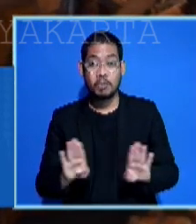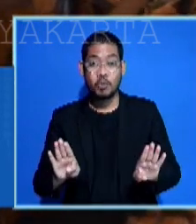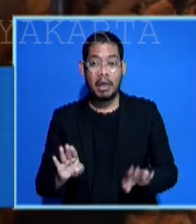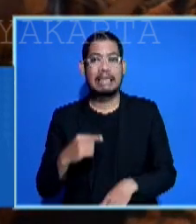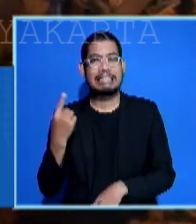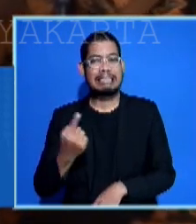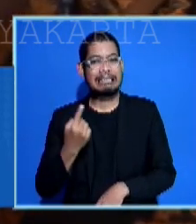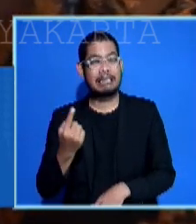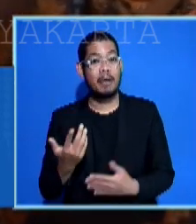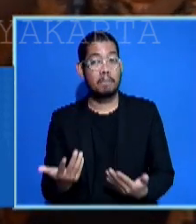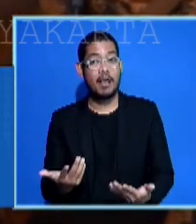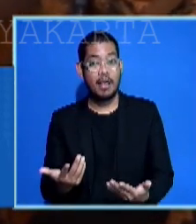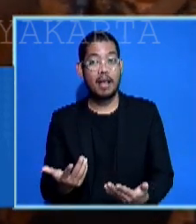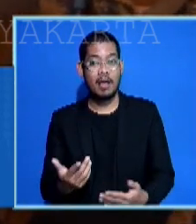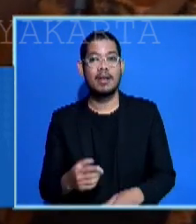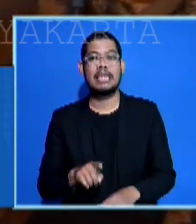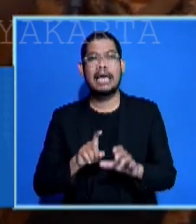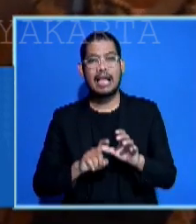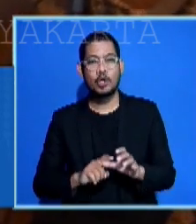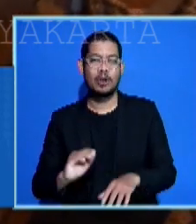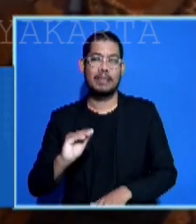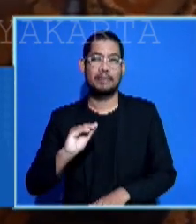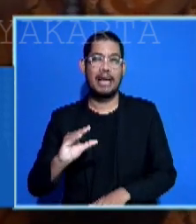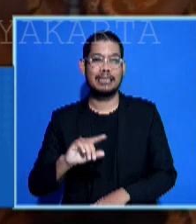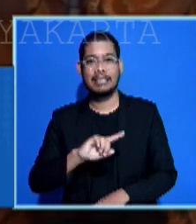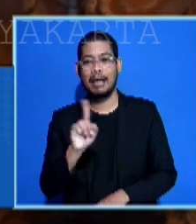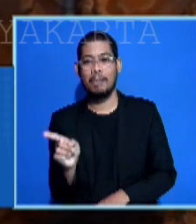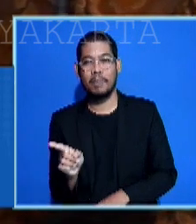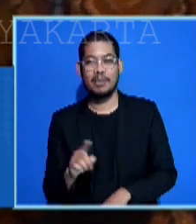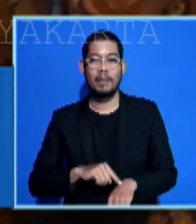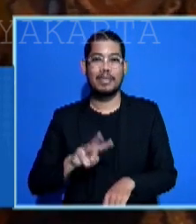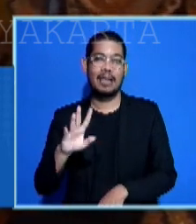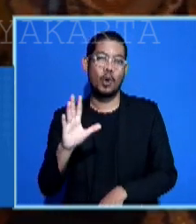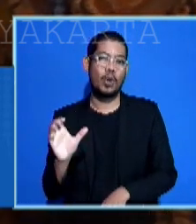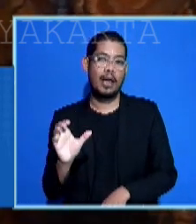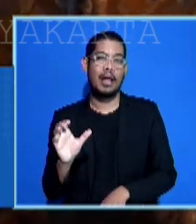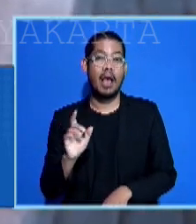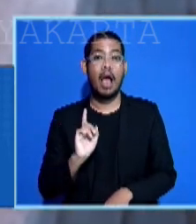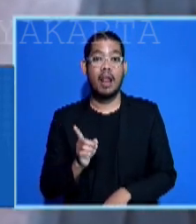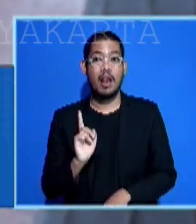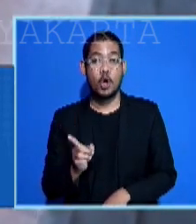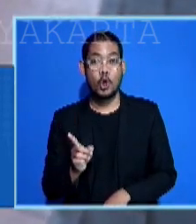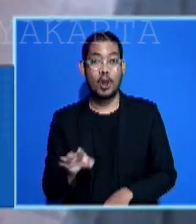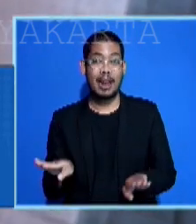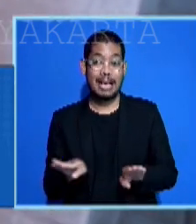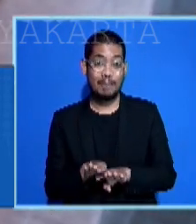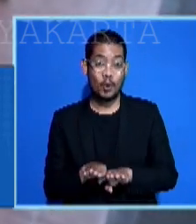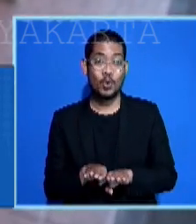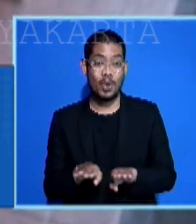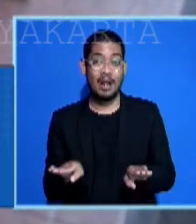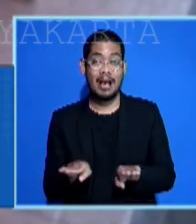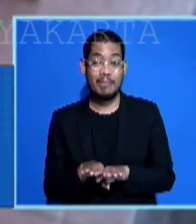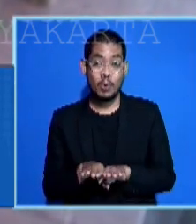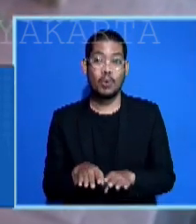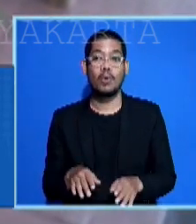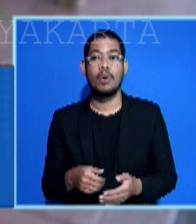mulai 6:30 pagi hingga jam 3. Kalau saat lebaran kayak gini, buka mulai H+4 lebaran.